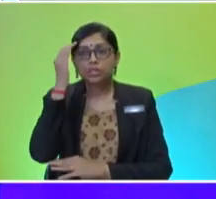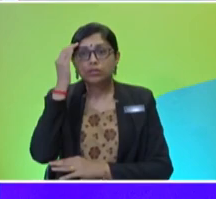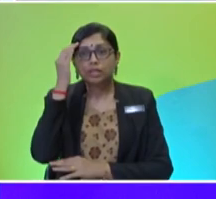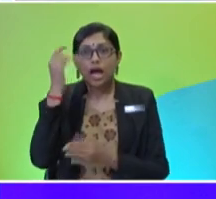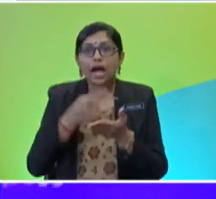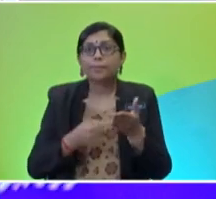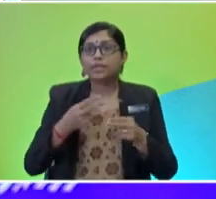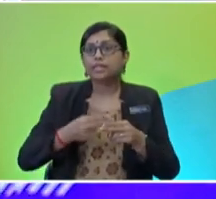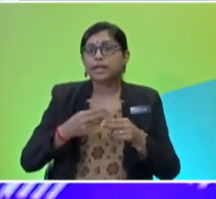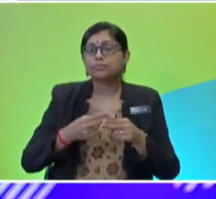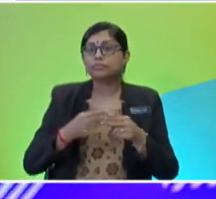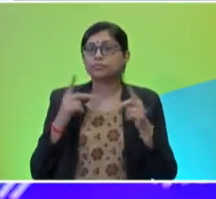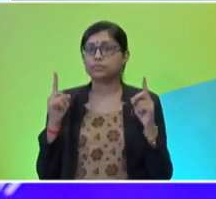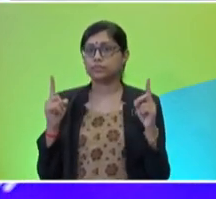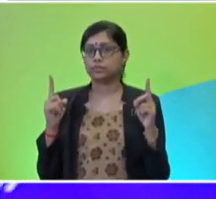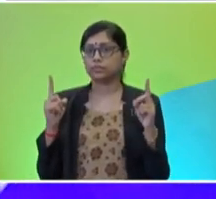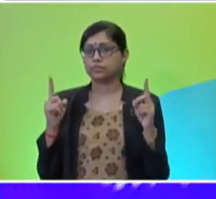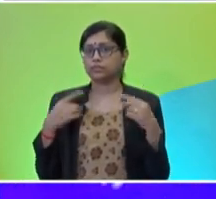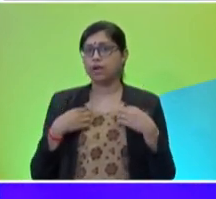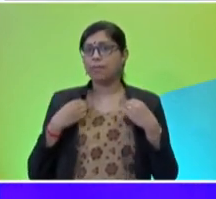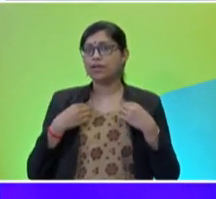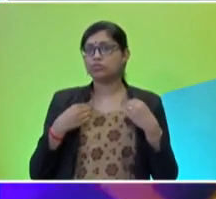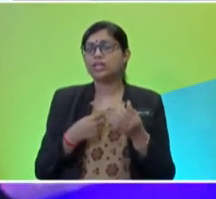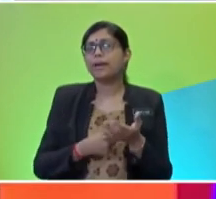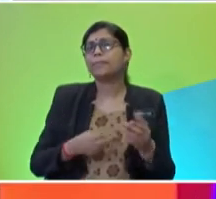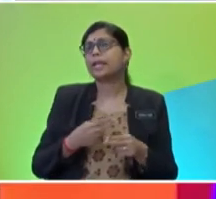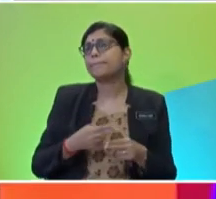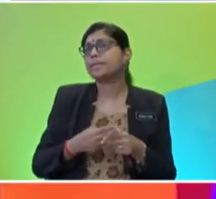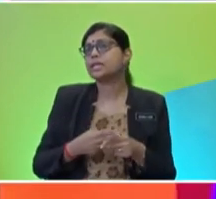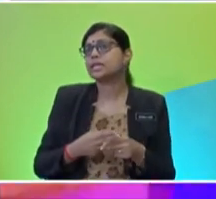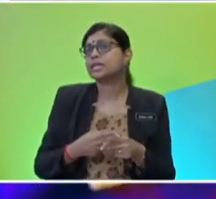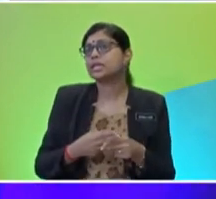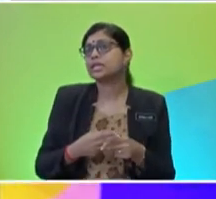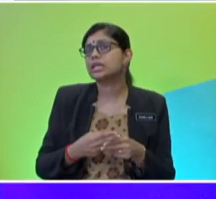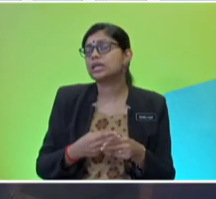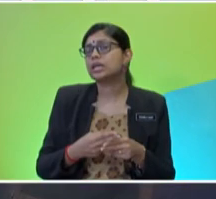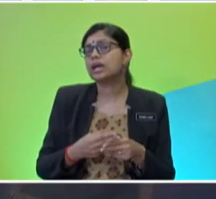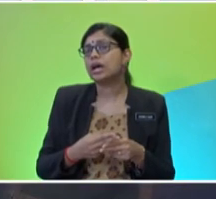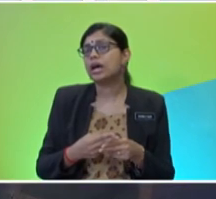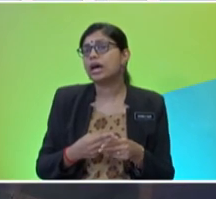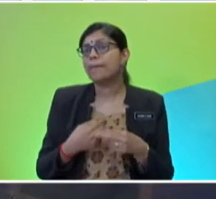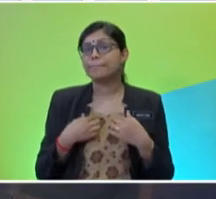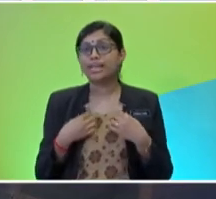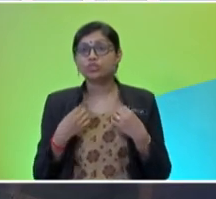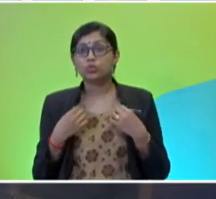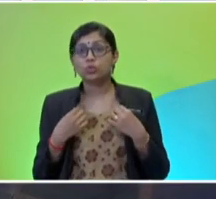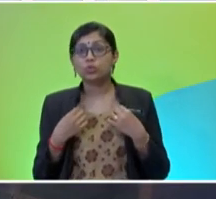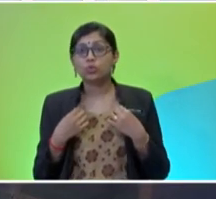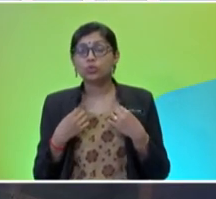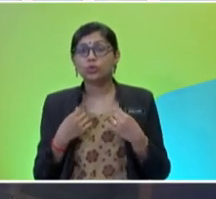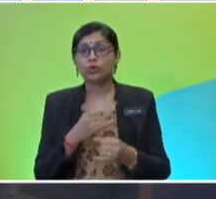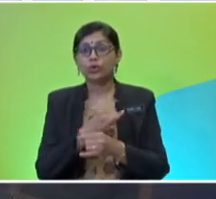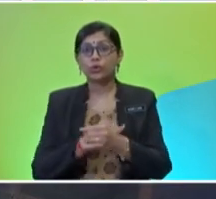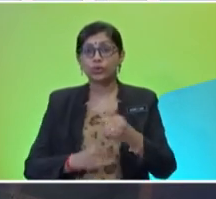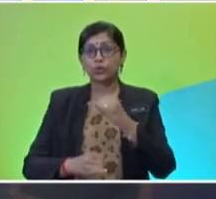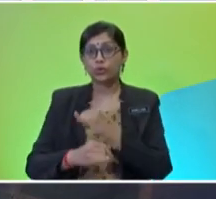nama pakaian seragam perempuan yang kita tengok dekat gambar ni? Apa dia? Baju apa? Tepat sekali,